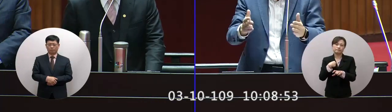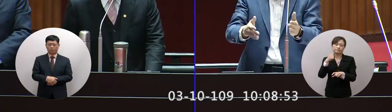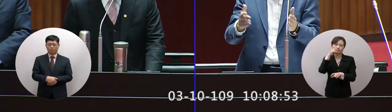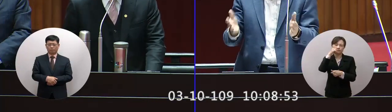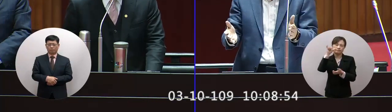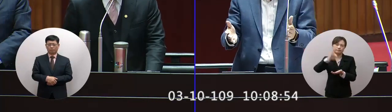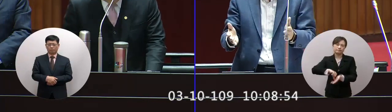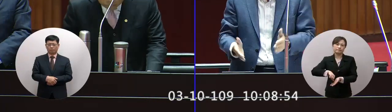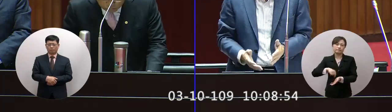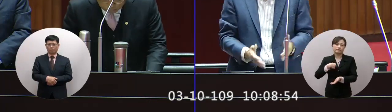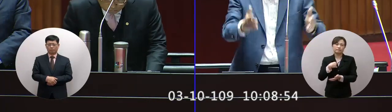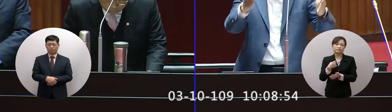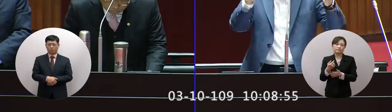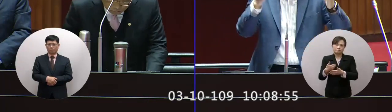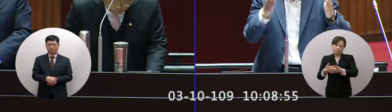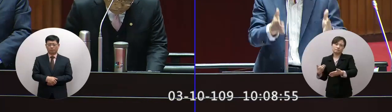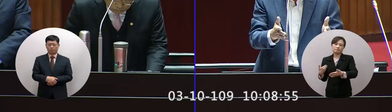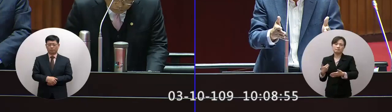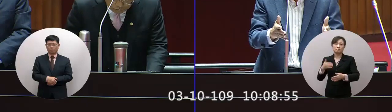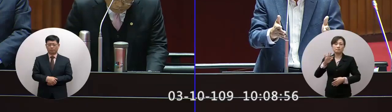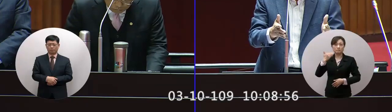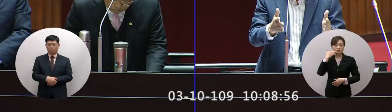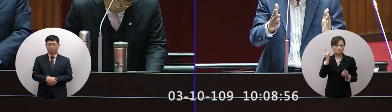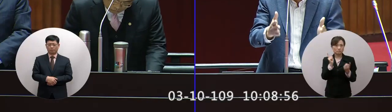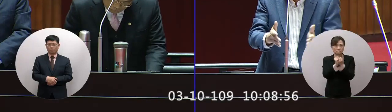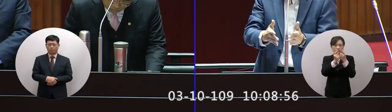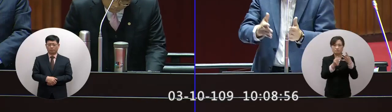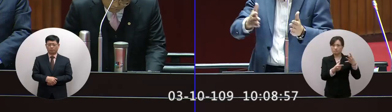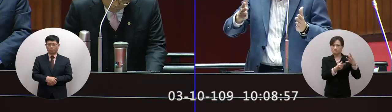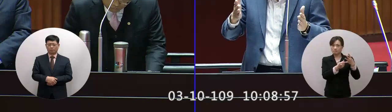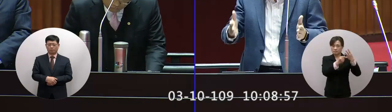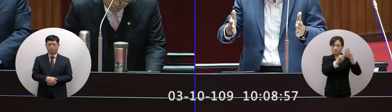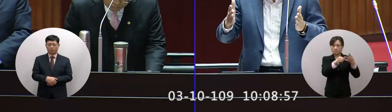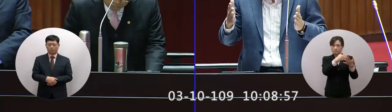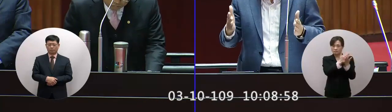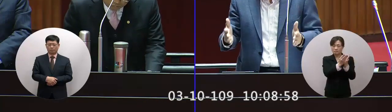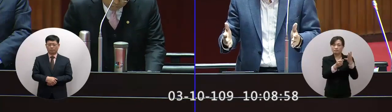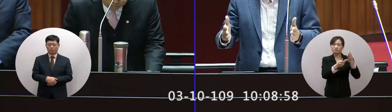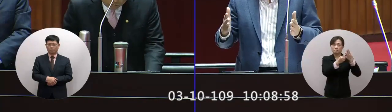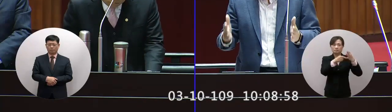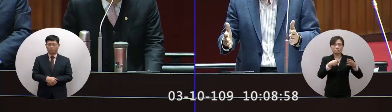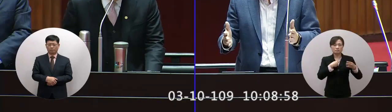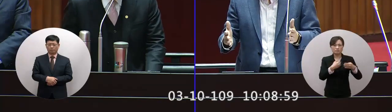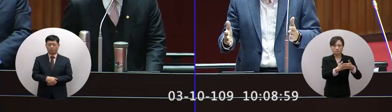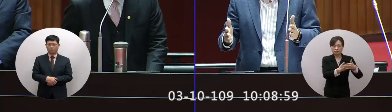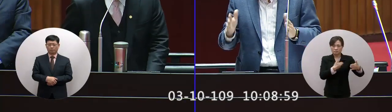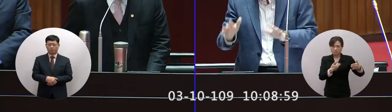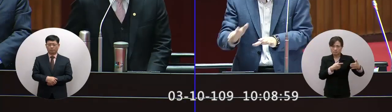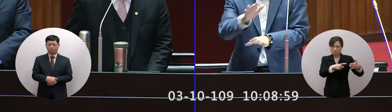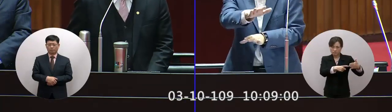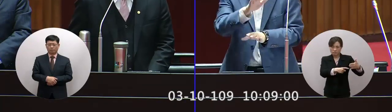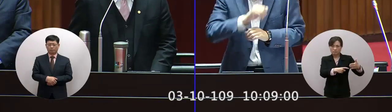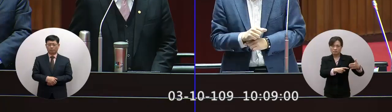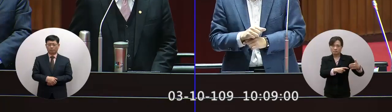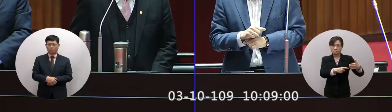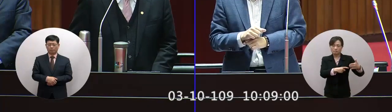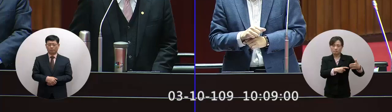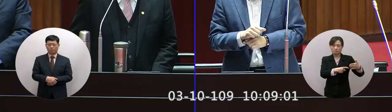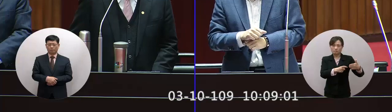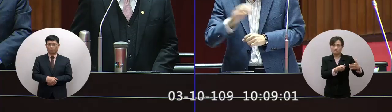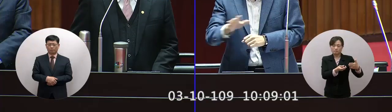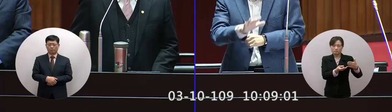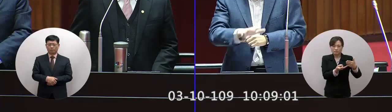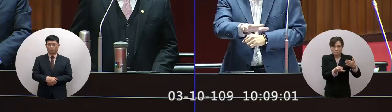好，这本来我住宅区的，但是我碰到第四类，我就去要退缩一定的距离，把它归类成第三